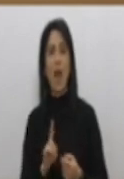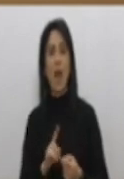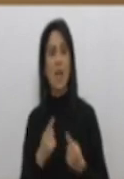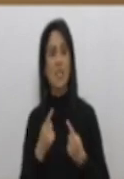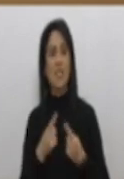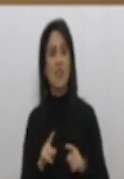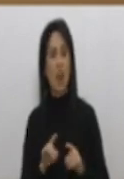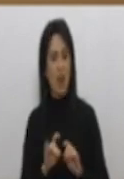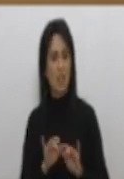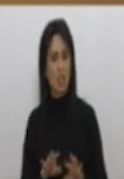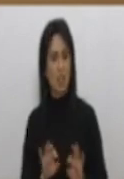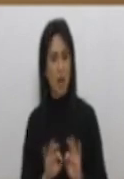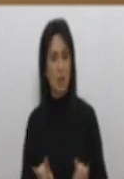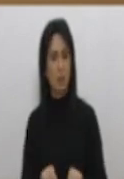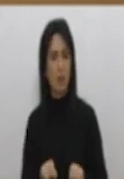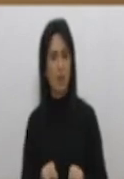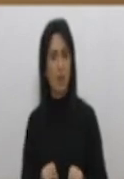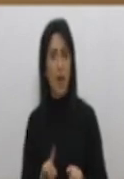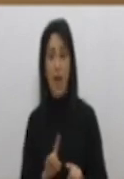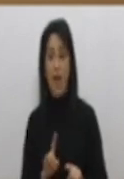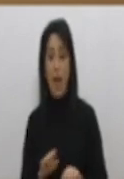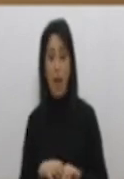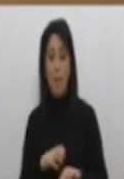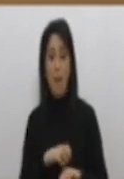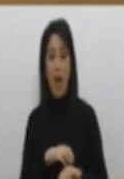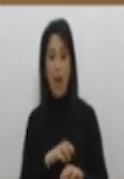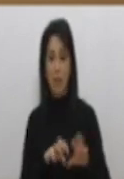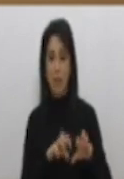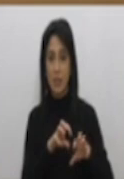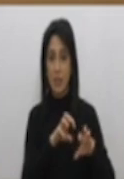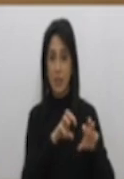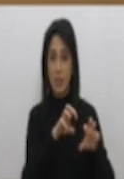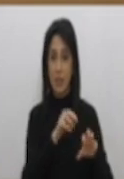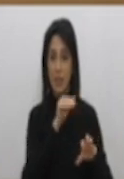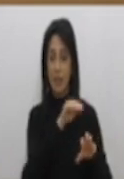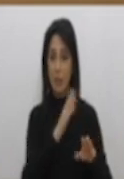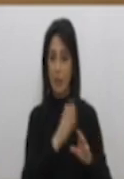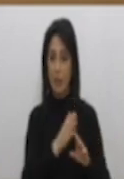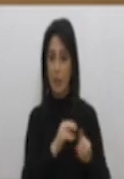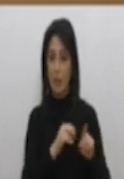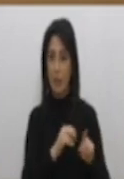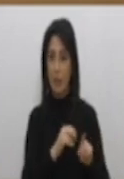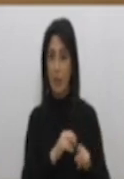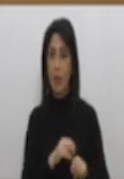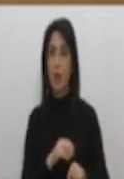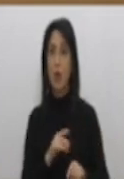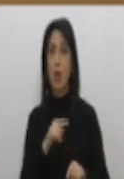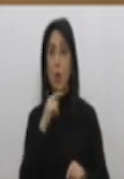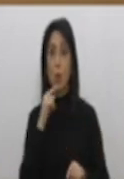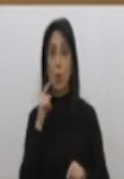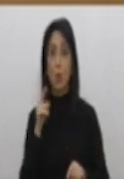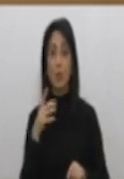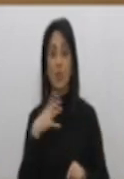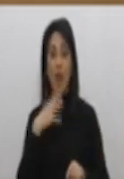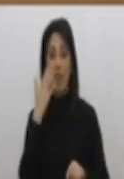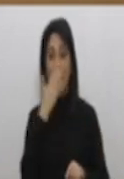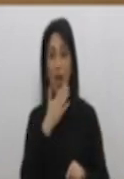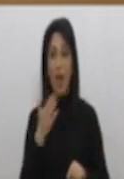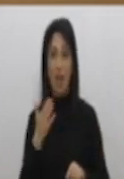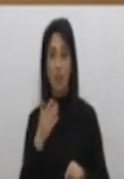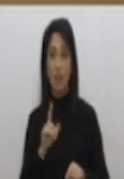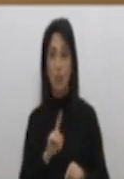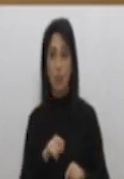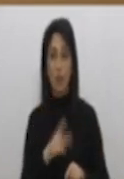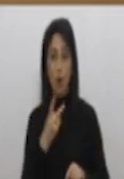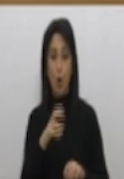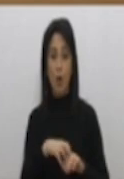სხვაშია საქმე. და ეს სხვა არის პარტიული იერარქია, რომელიც თქვენ გაქვთ. და მე ვიუსურებდი ქართველ ხალხს, რომ ეს